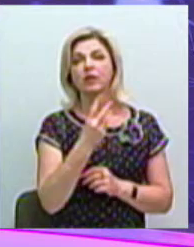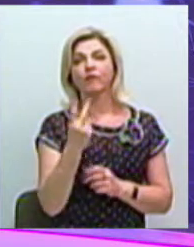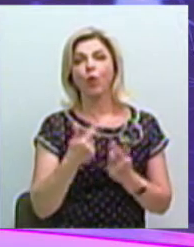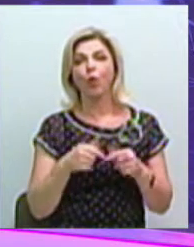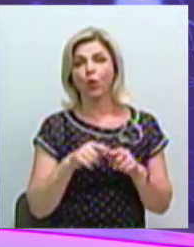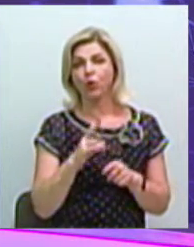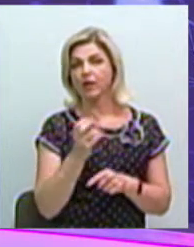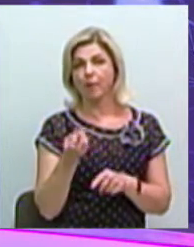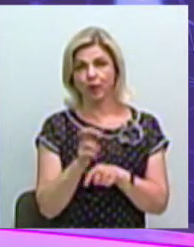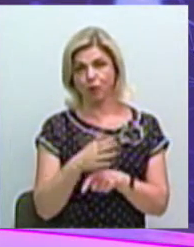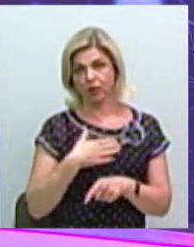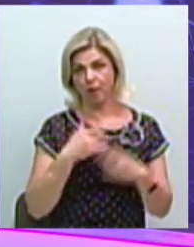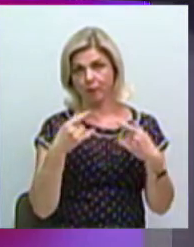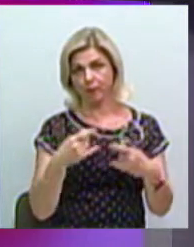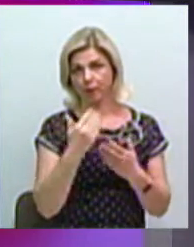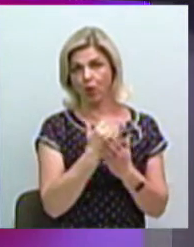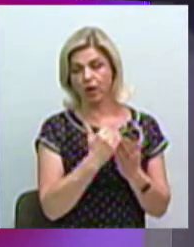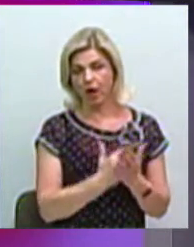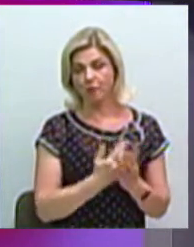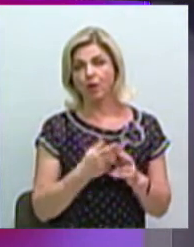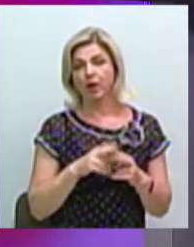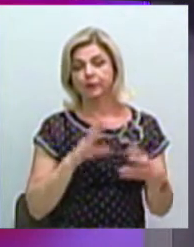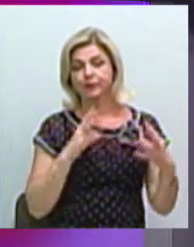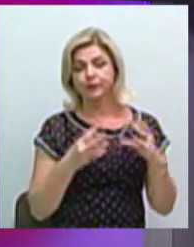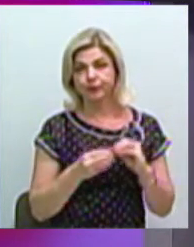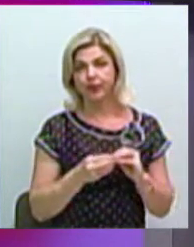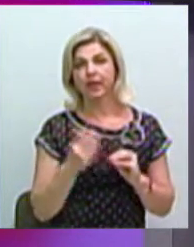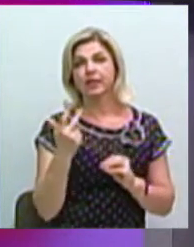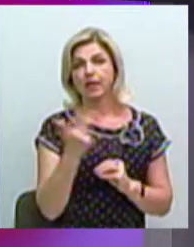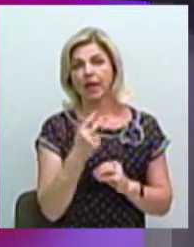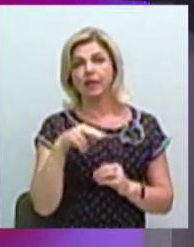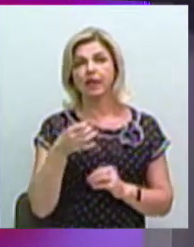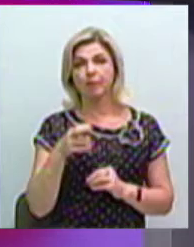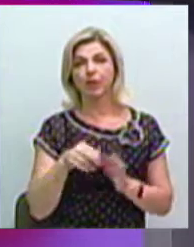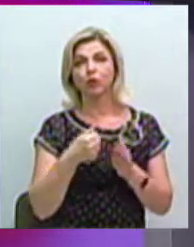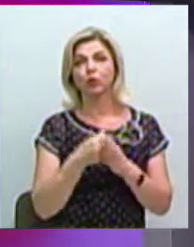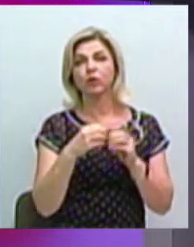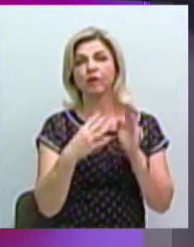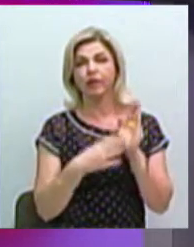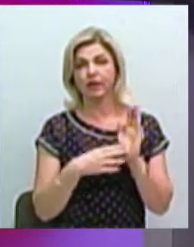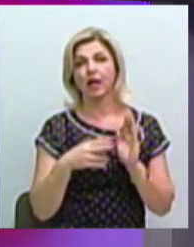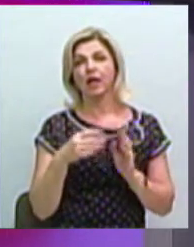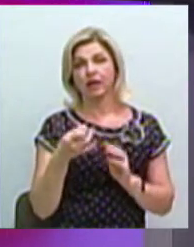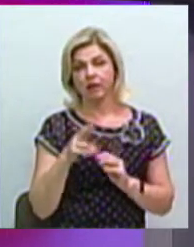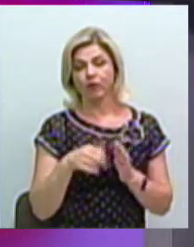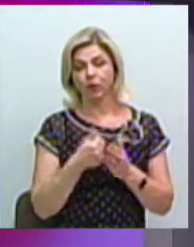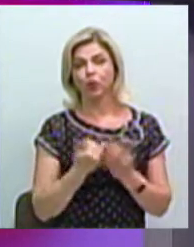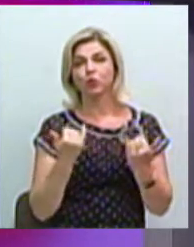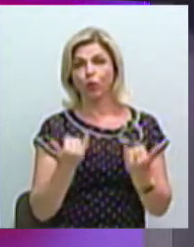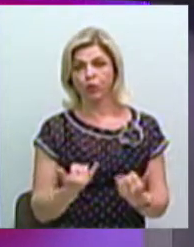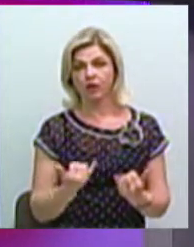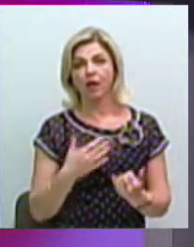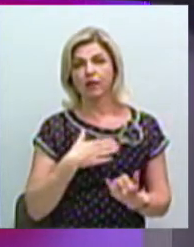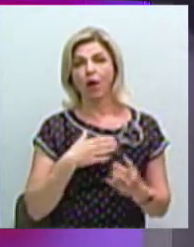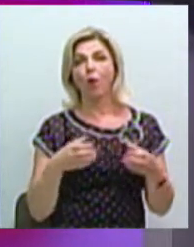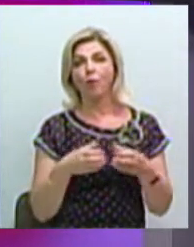не прибув на нашу програму. Тож, підбиваючи підсумки з 3 липня і до 19-го, тобто відповідно до сьогодні,